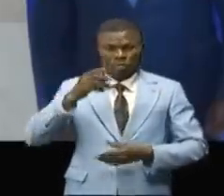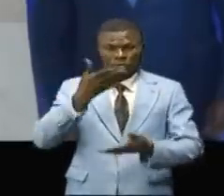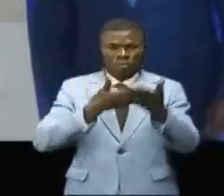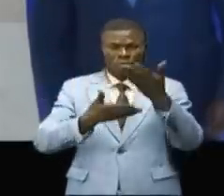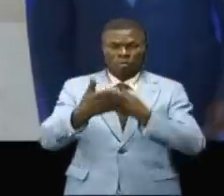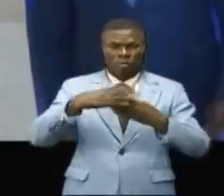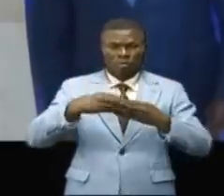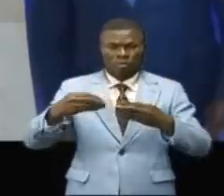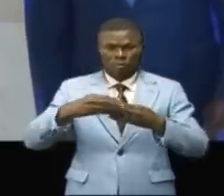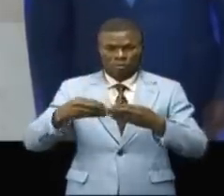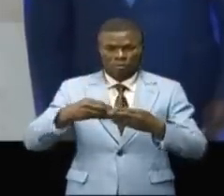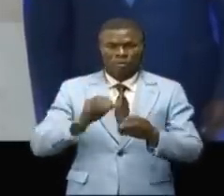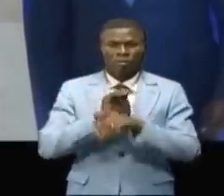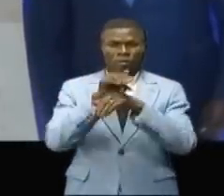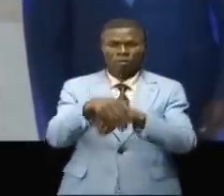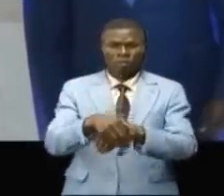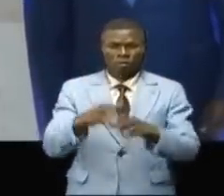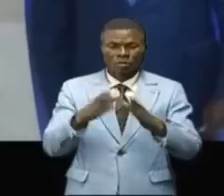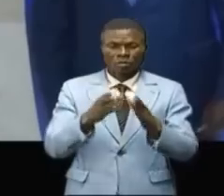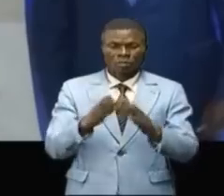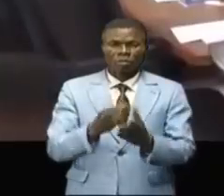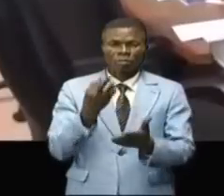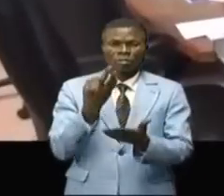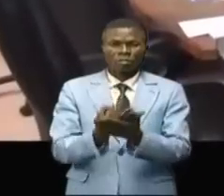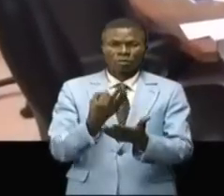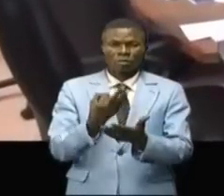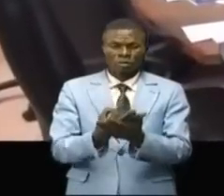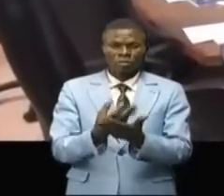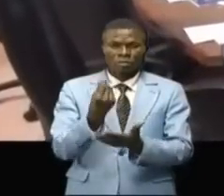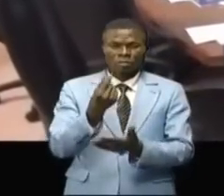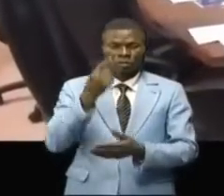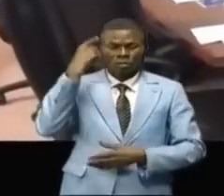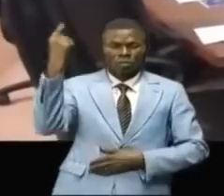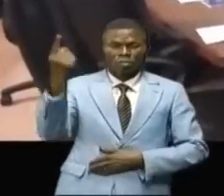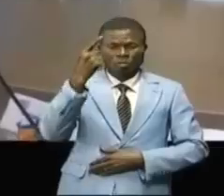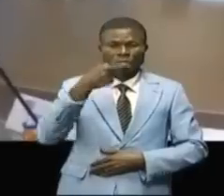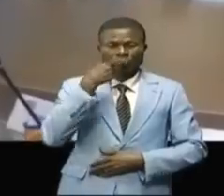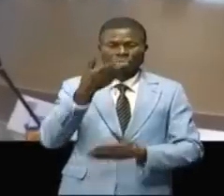les repères et autres engagements avec les FMI sont revenus sur la table.